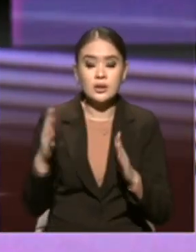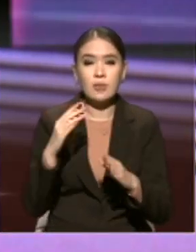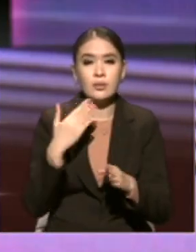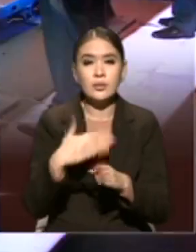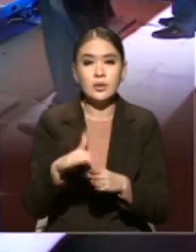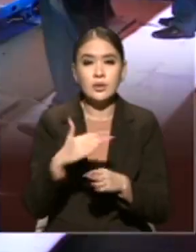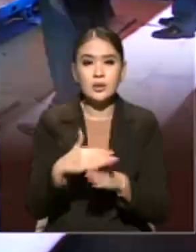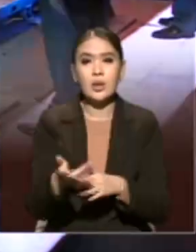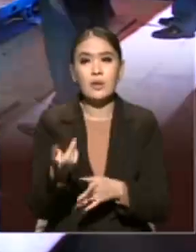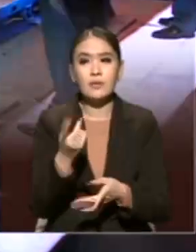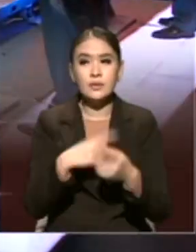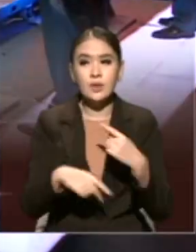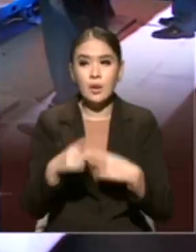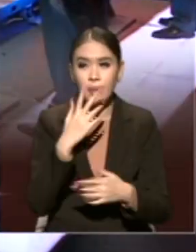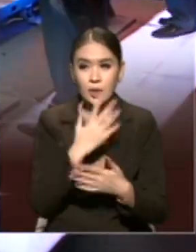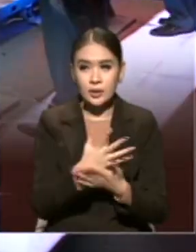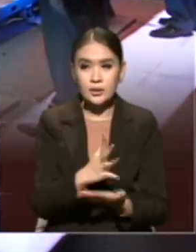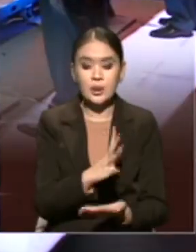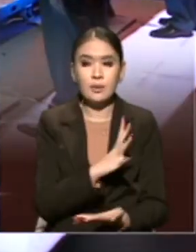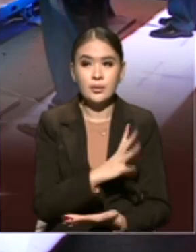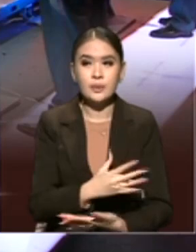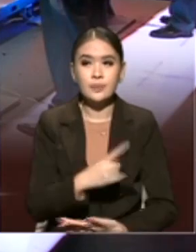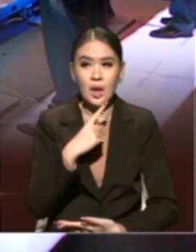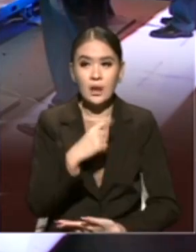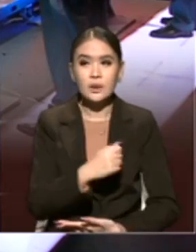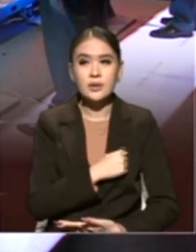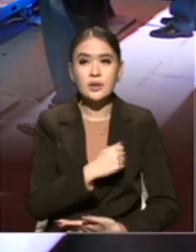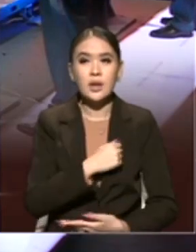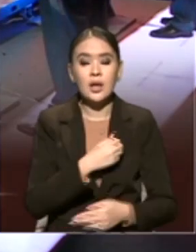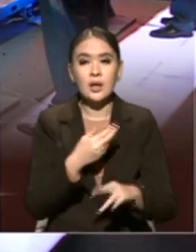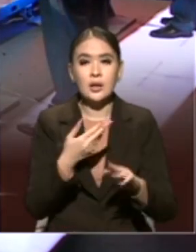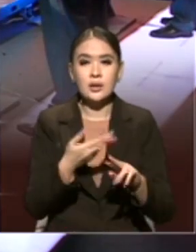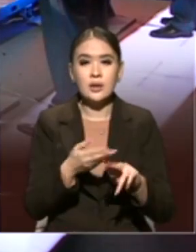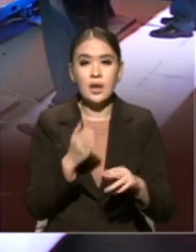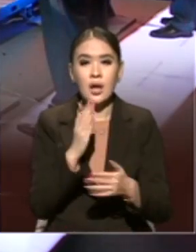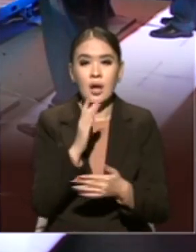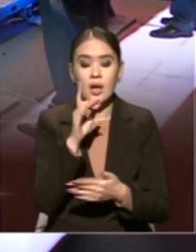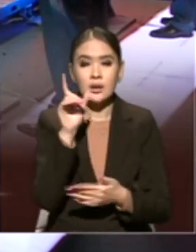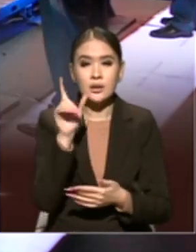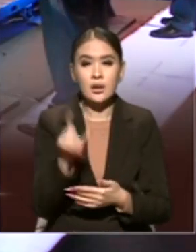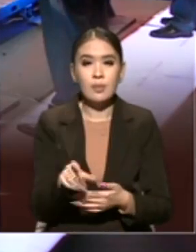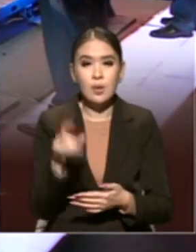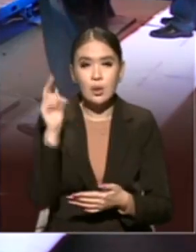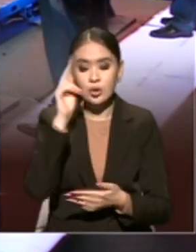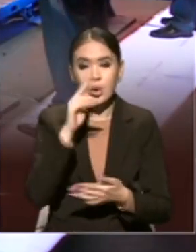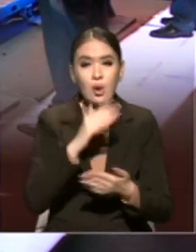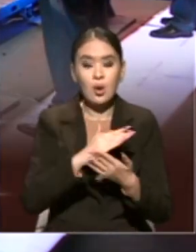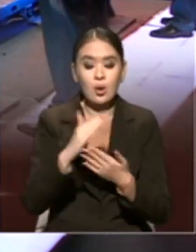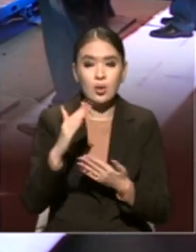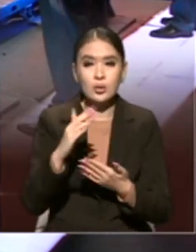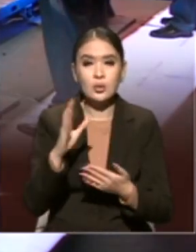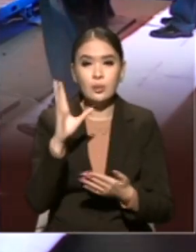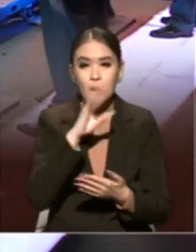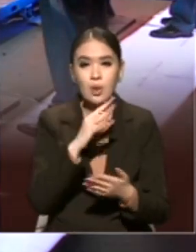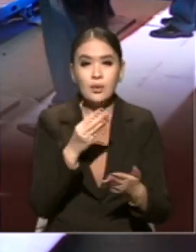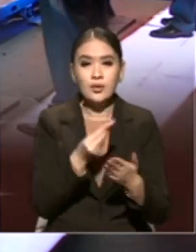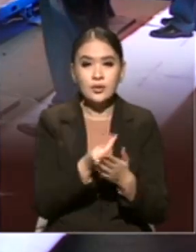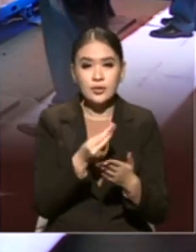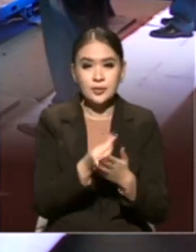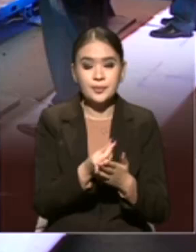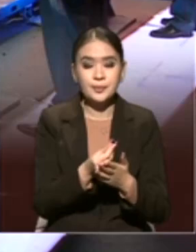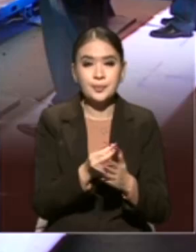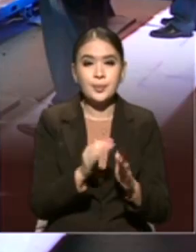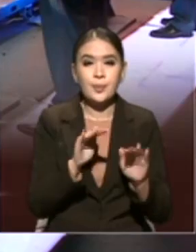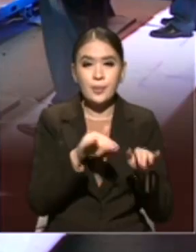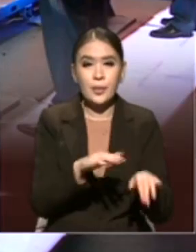шегеріп отырмыз. Қазіргі кездің өзінде. Әскери борышын өтеп келген азамат жоғарғы оқу орнына мысалға ақылы түрде түсті дейік. Ақылы түрдеген